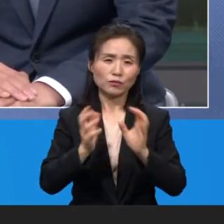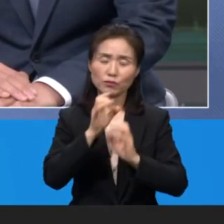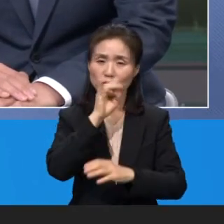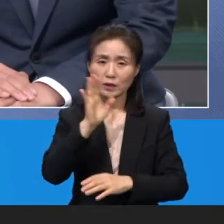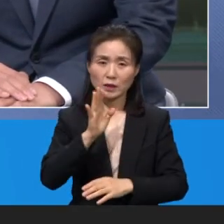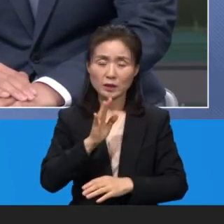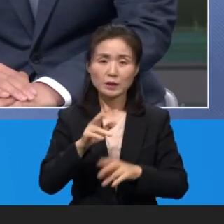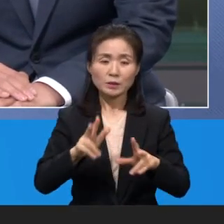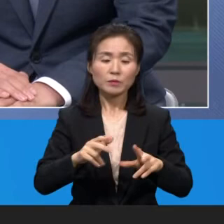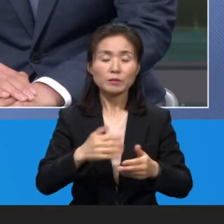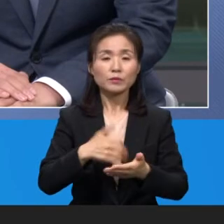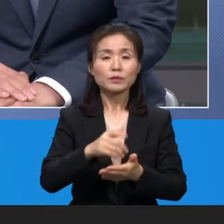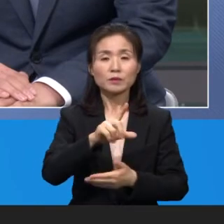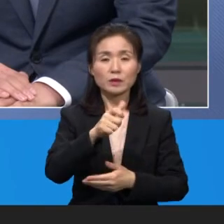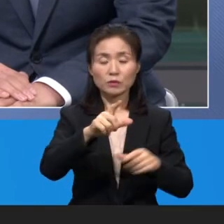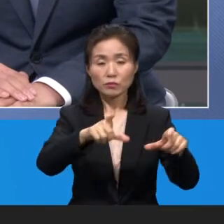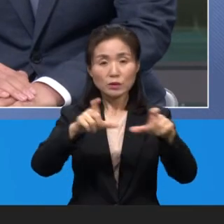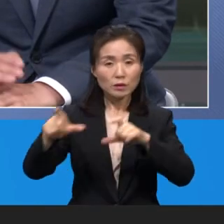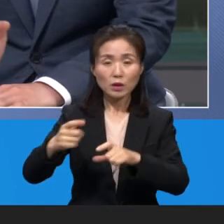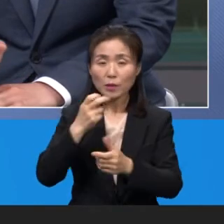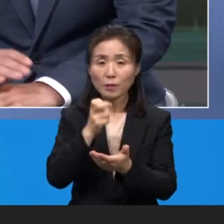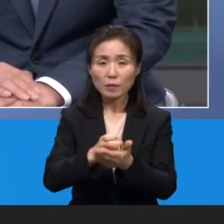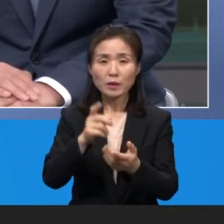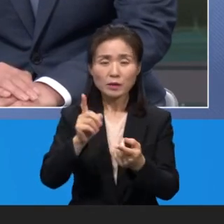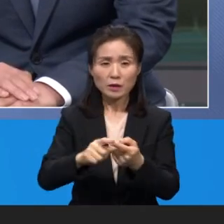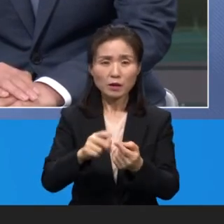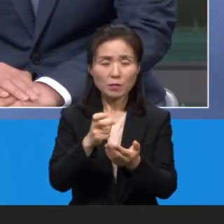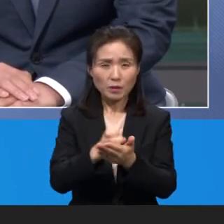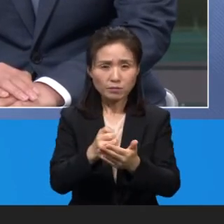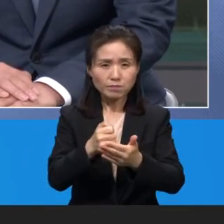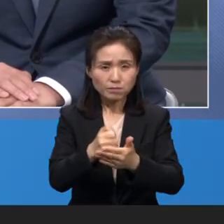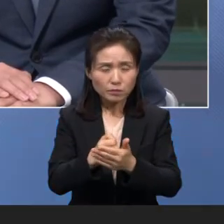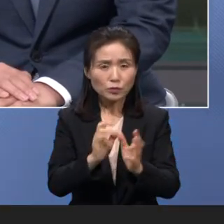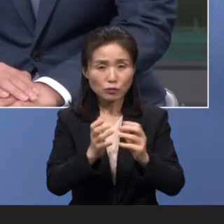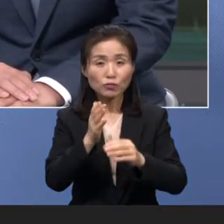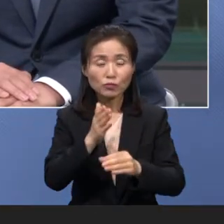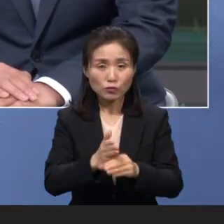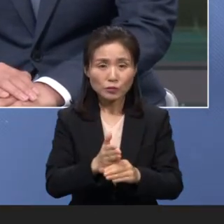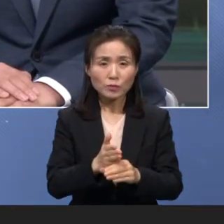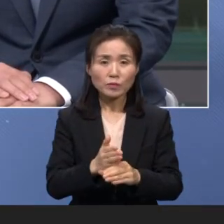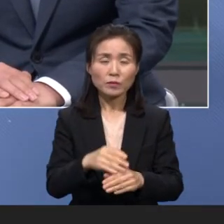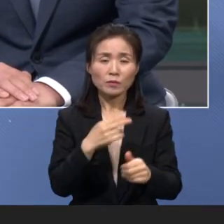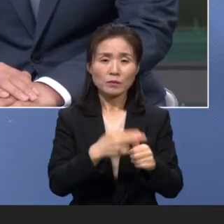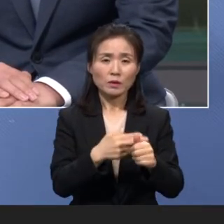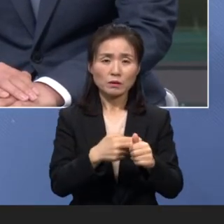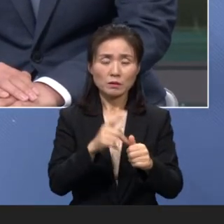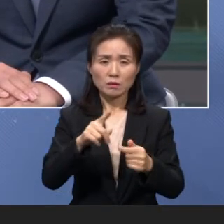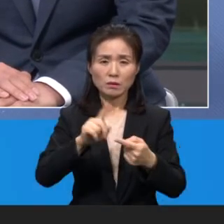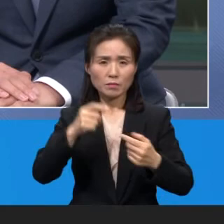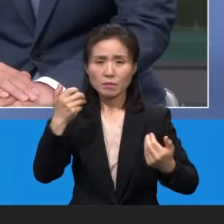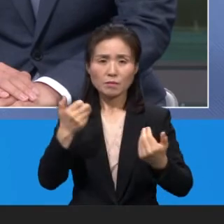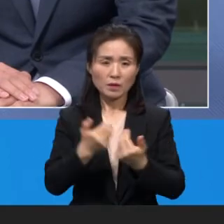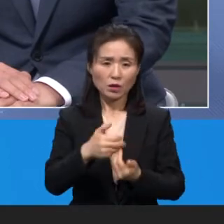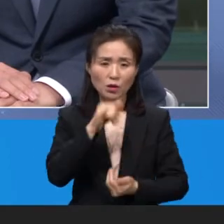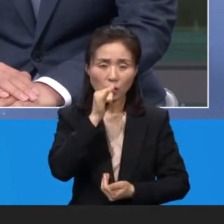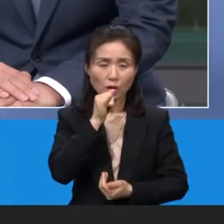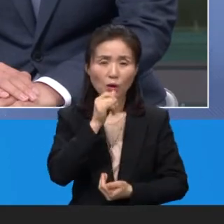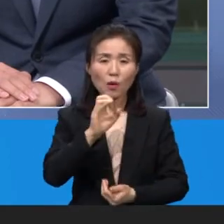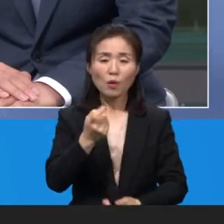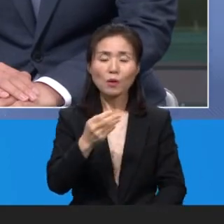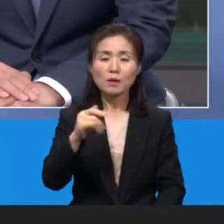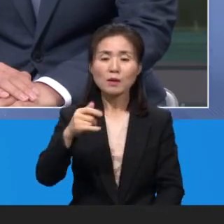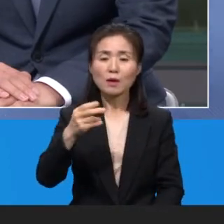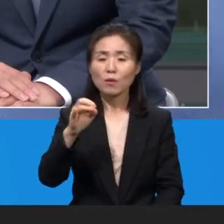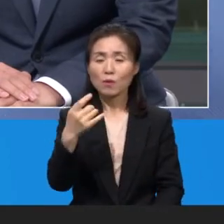최소 15개 주에서 이같은 법안에 대해 입법 논의를 하고 있습니다 이 교사들은 즉각 반발 했는데요 오클라호마